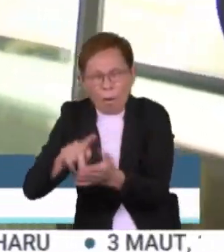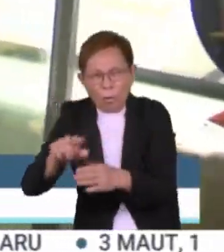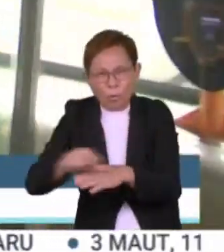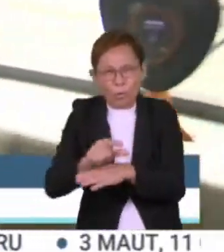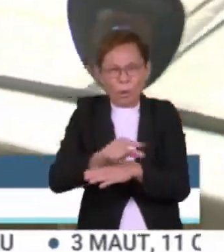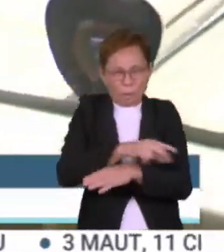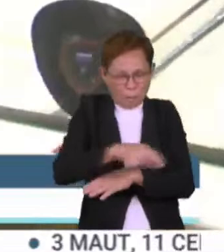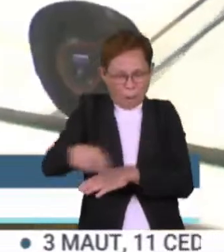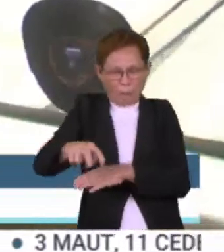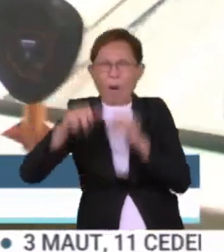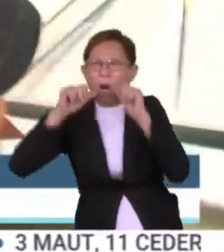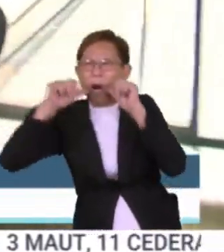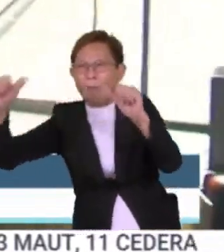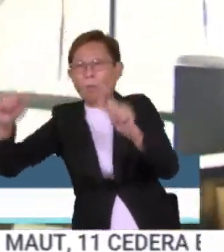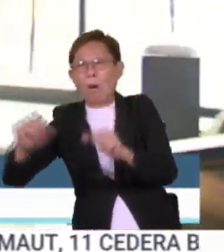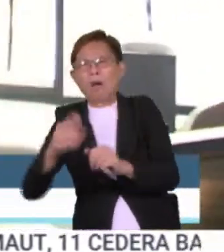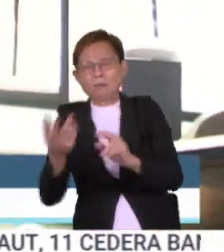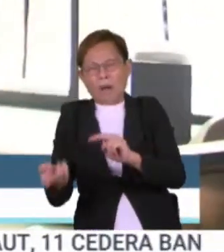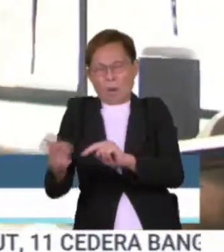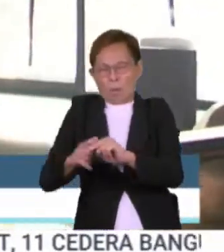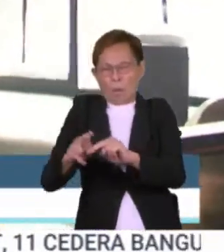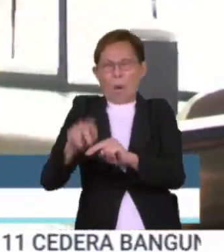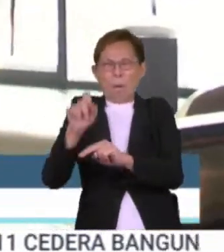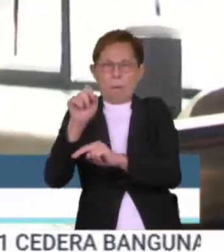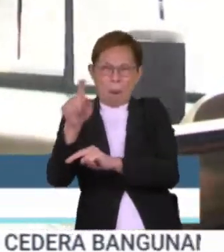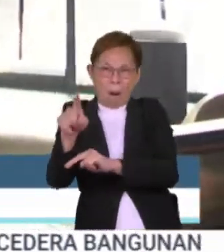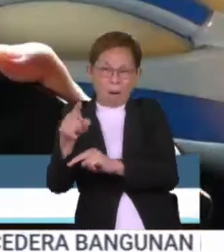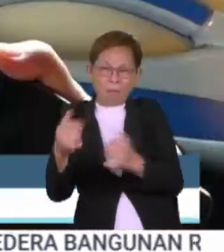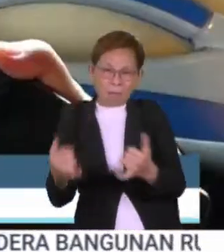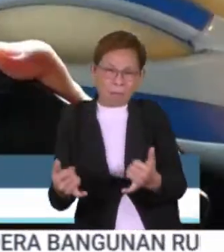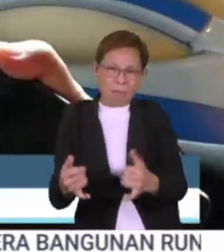menggunakan pengangkutan awam makin bertambah